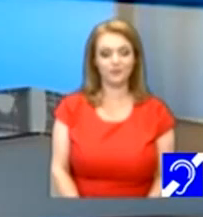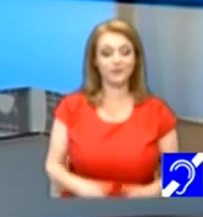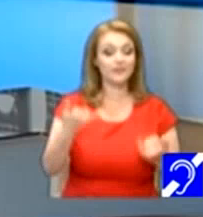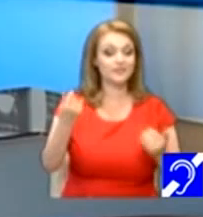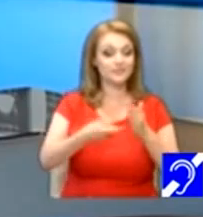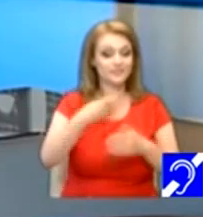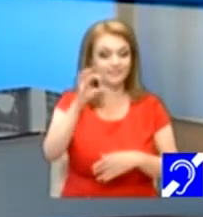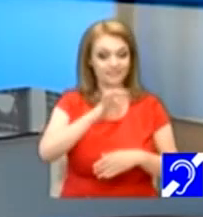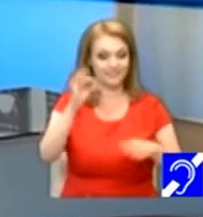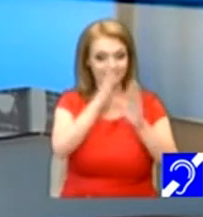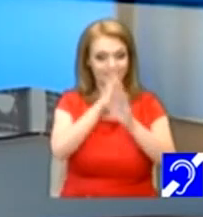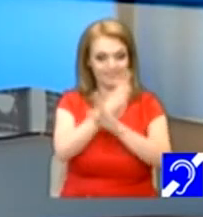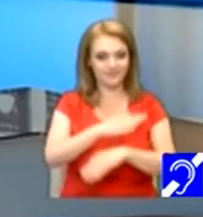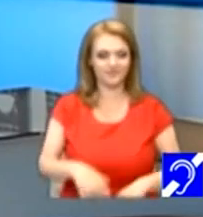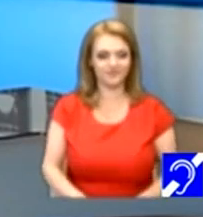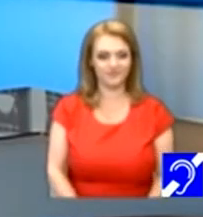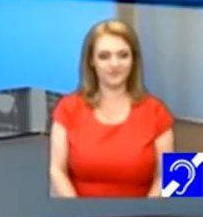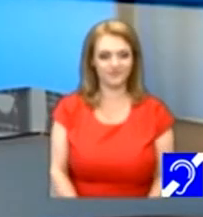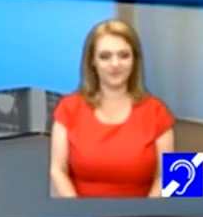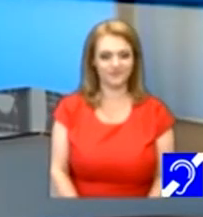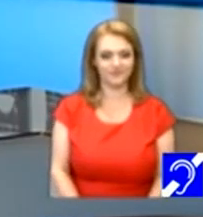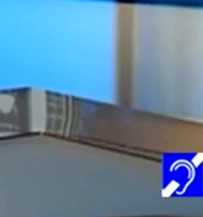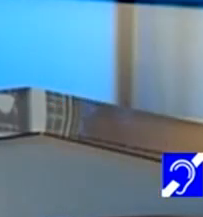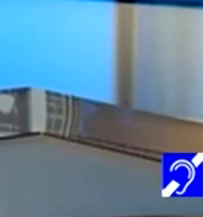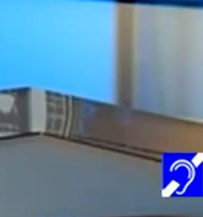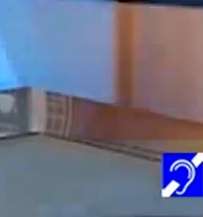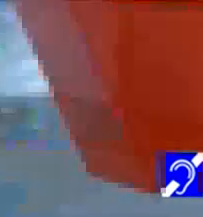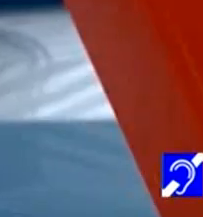Iar pe final să vedem și datele despre vreme.